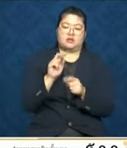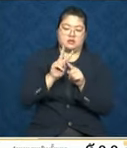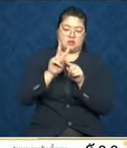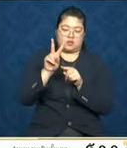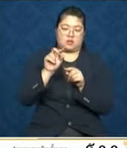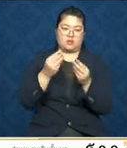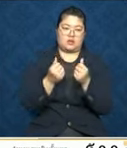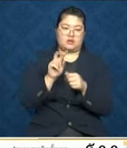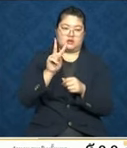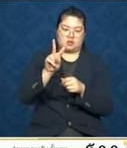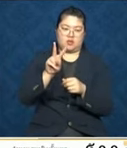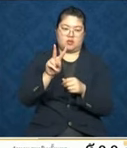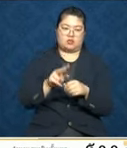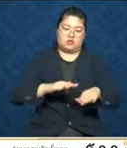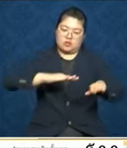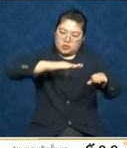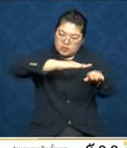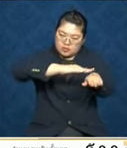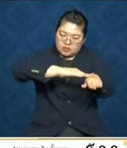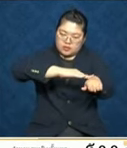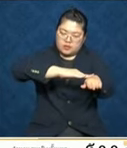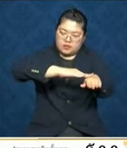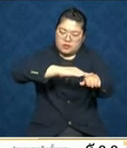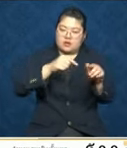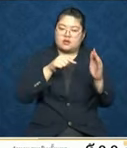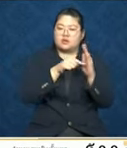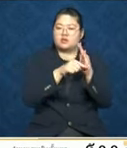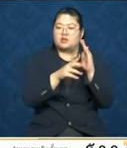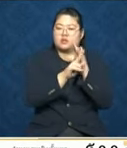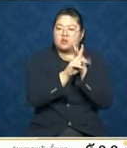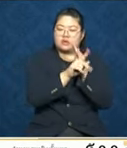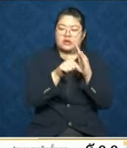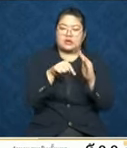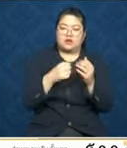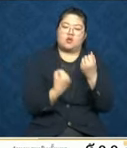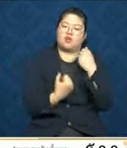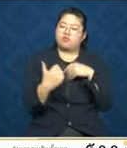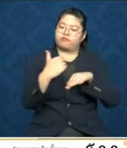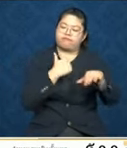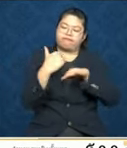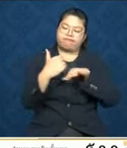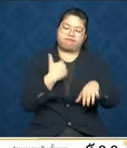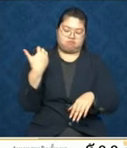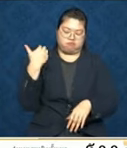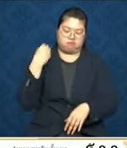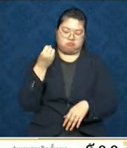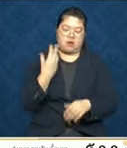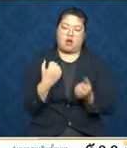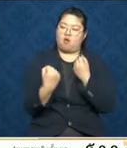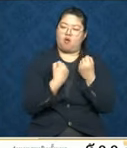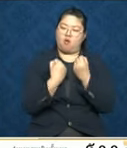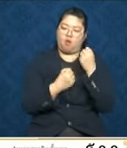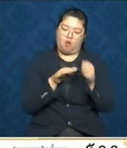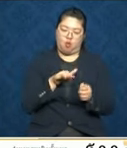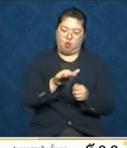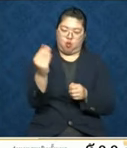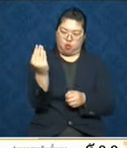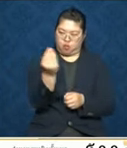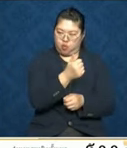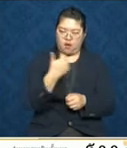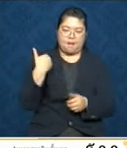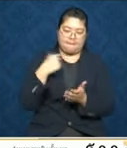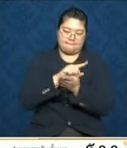ช่วง3แยกท่าพระไปอำเภอบ้านไผ่จังหวัดขอนแก่นมีผู้ใช้รถจำนวนมากขับขี่ด้วยความเร็วสูงและจุดตัดบริเ